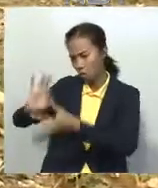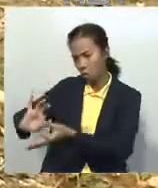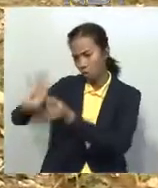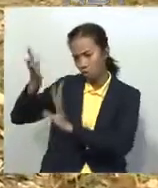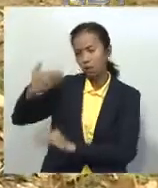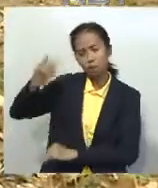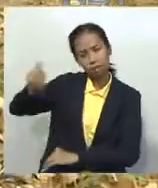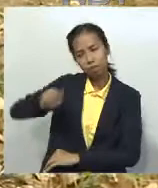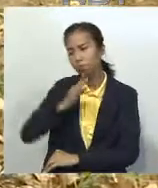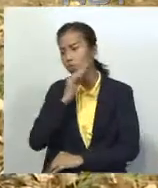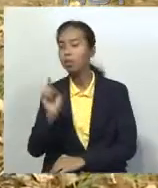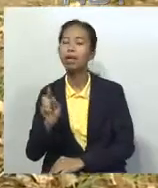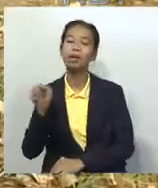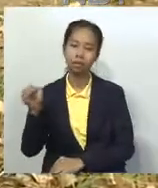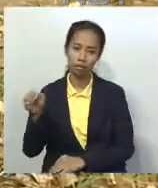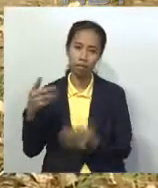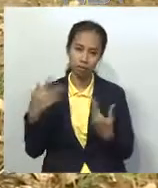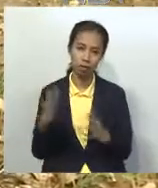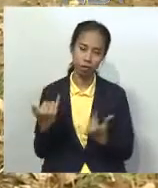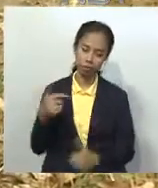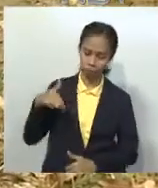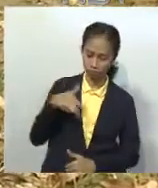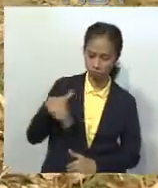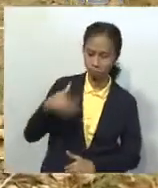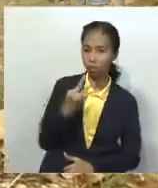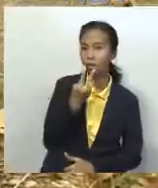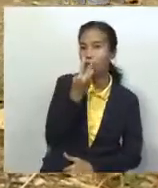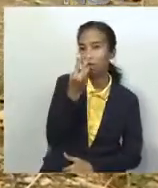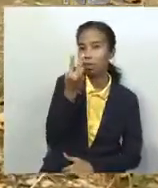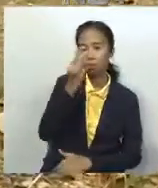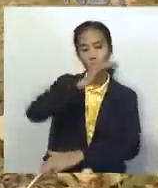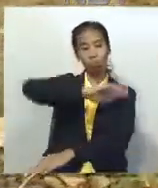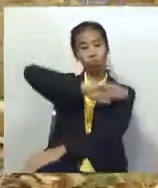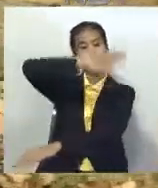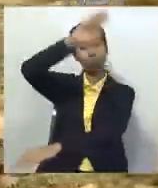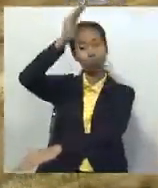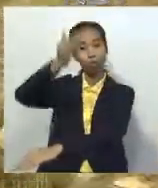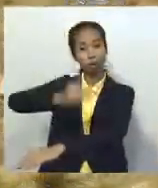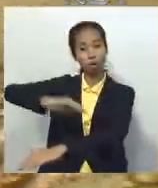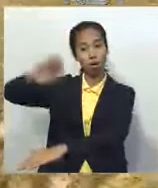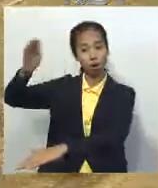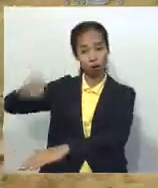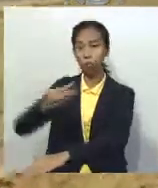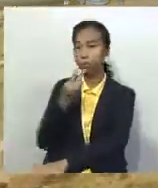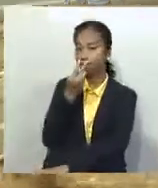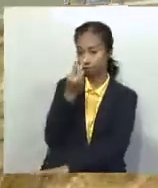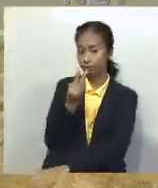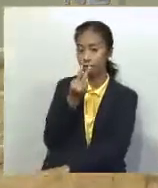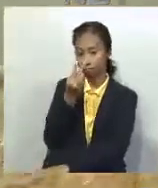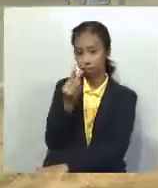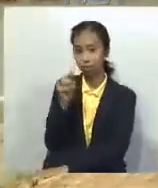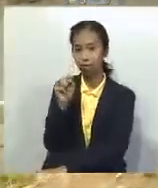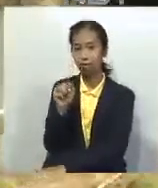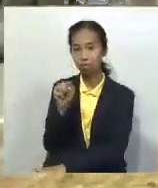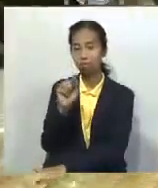เวณตรงนั้นหรือไม่นะคะซึ่งระหว่างทางเราไปเนี่ยเราก็จะเห็นภูเขาที่อยู่ในดอยเวียงผานะคะร่องร